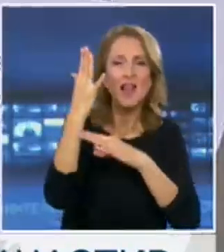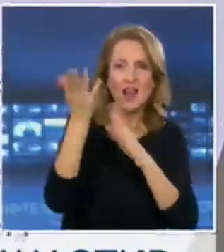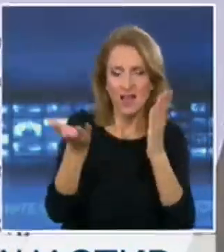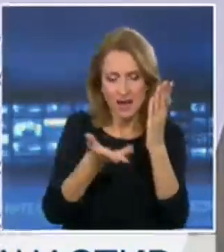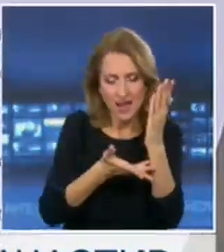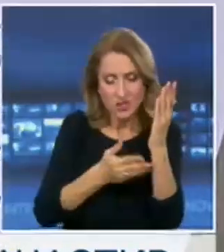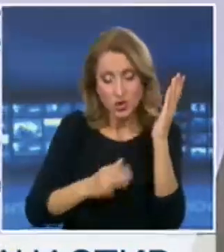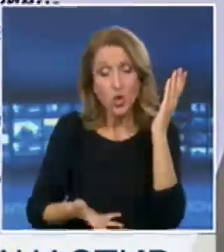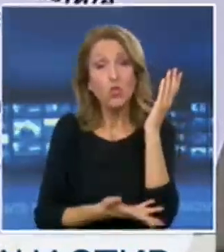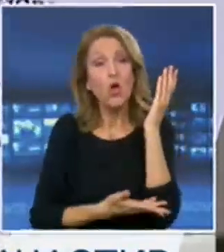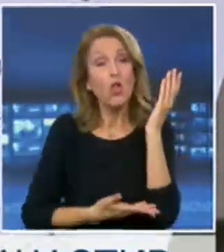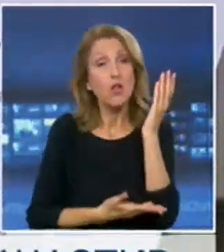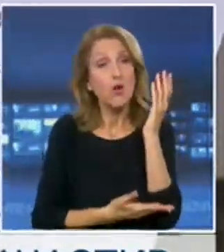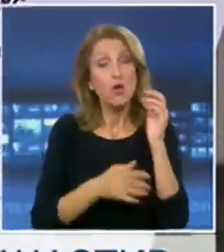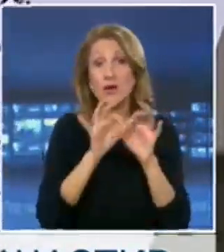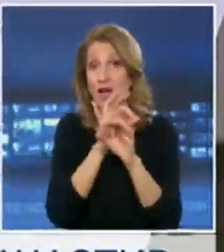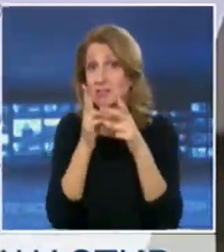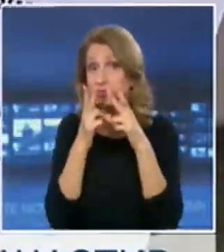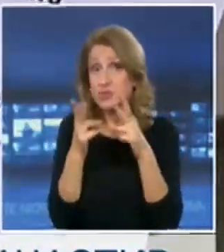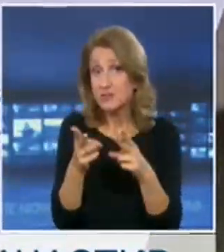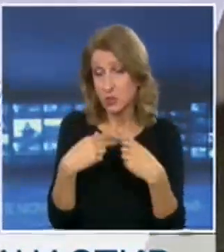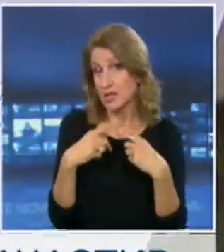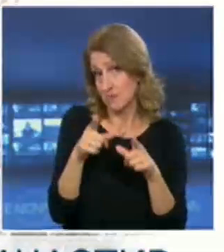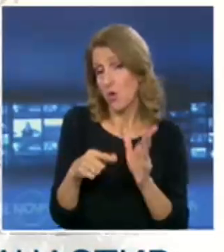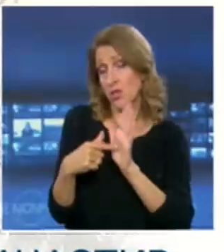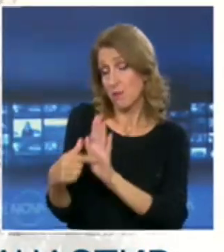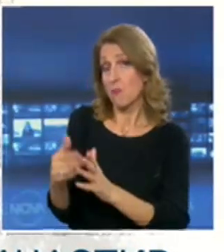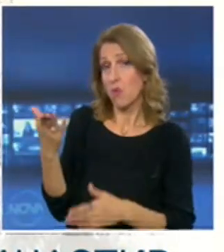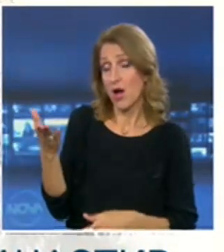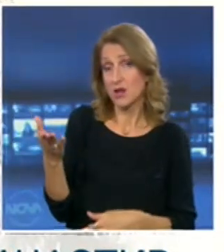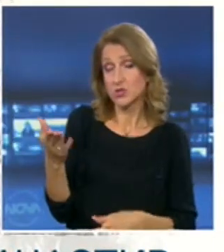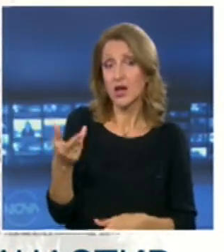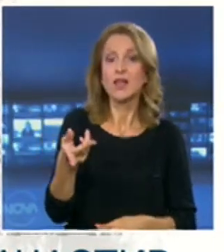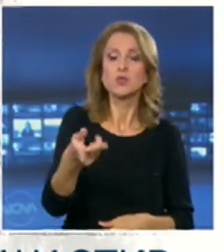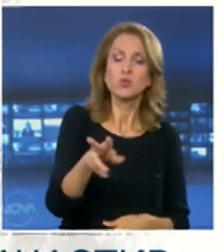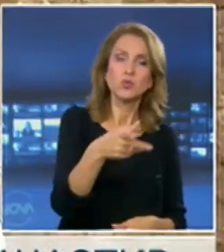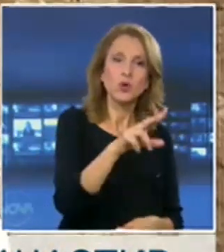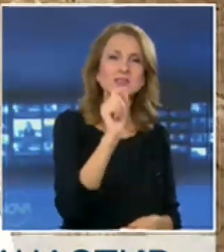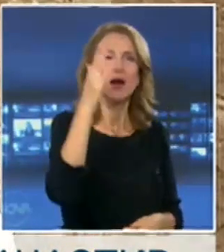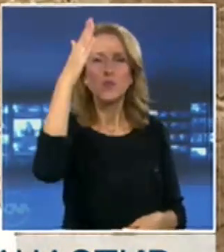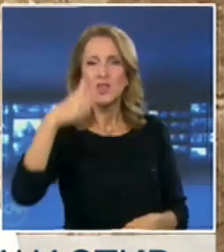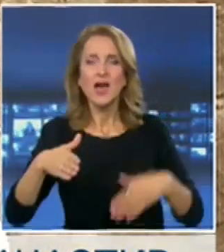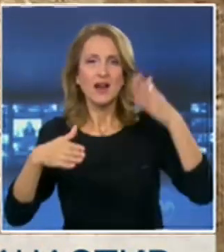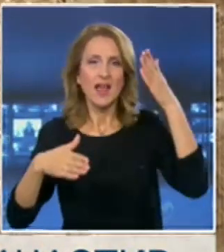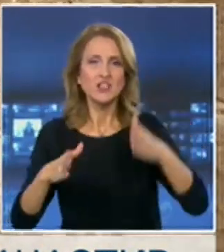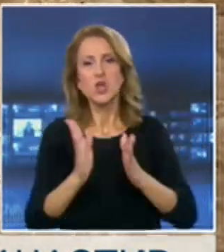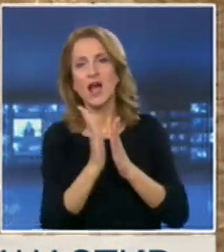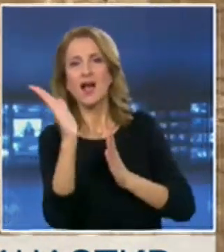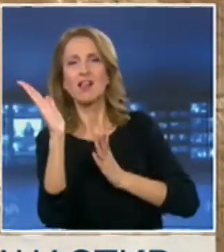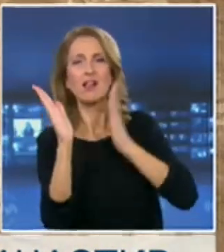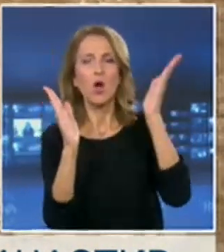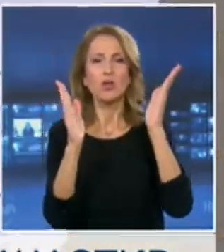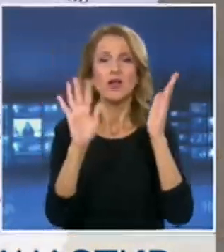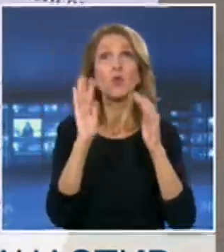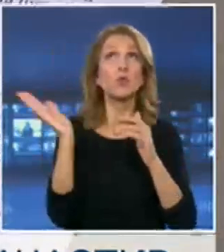додолу, защото те са видимо, аз мога да ви ги покажа, а на другите да се изреже клоните, които са